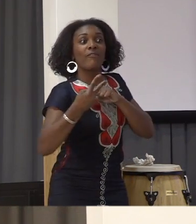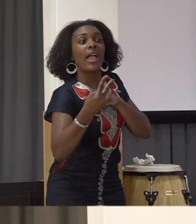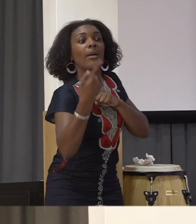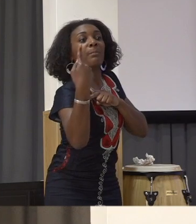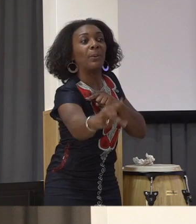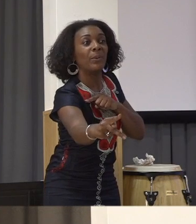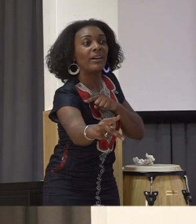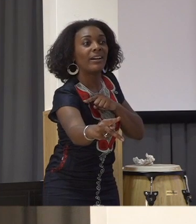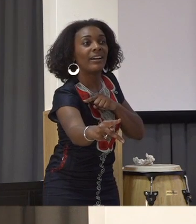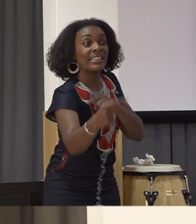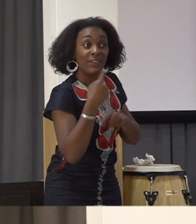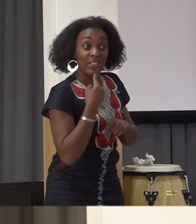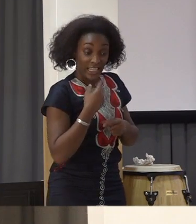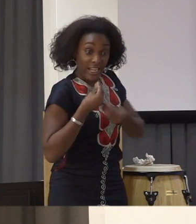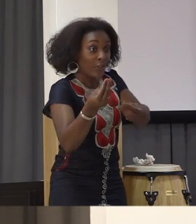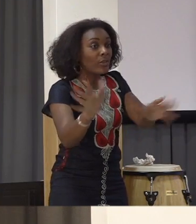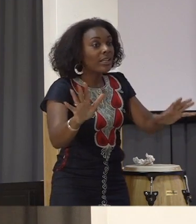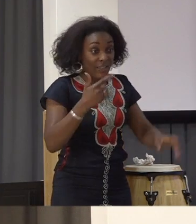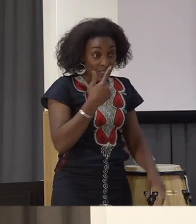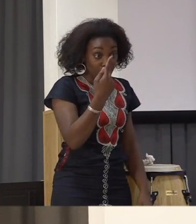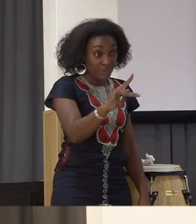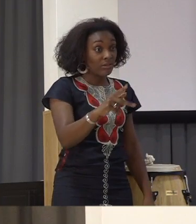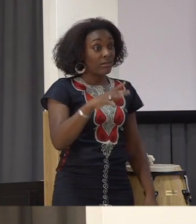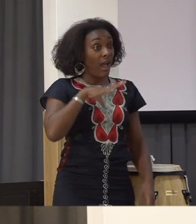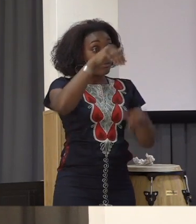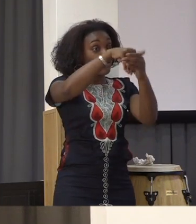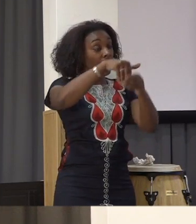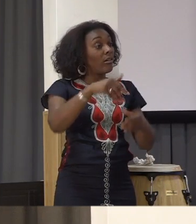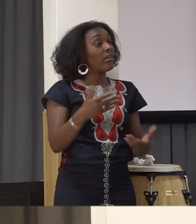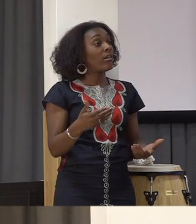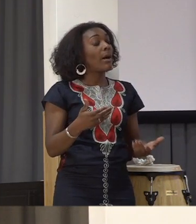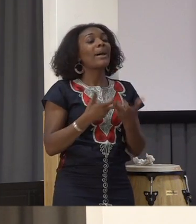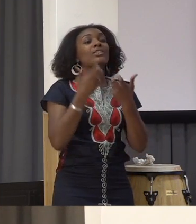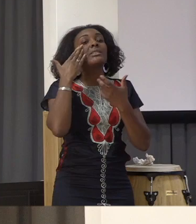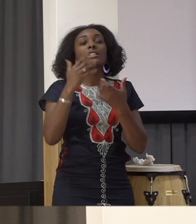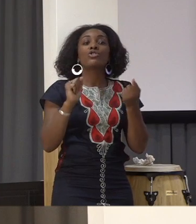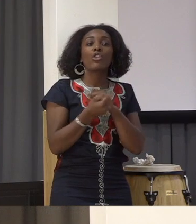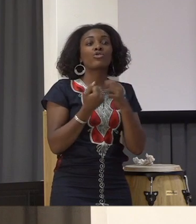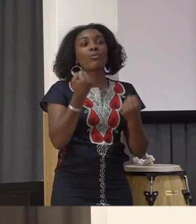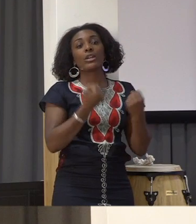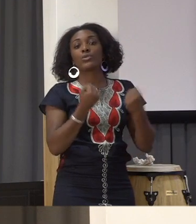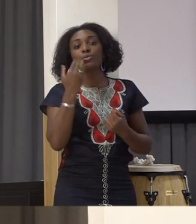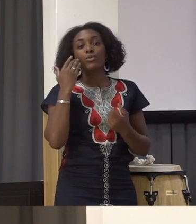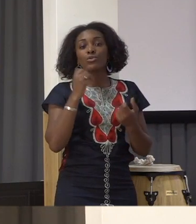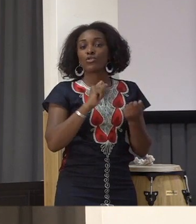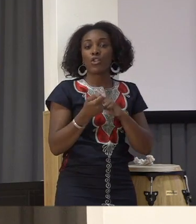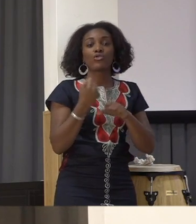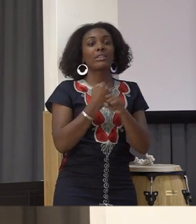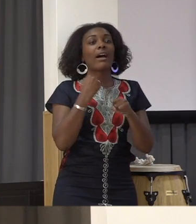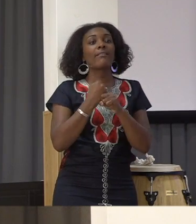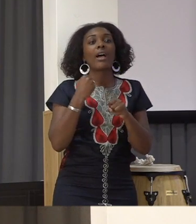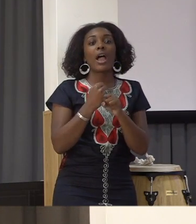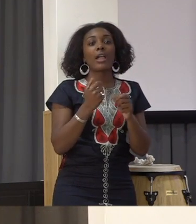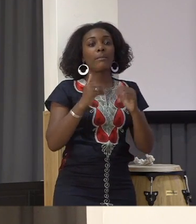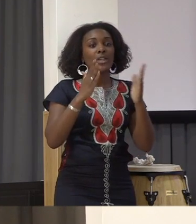tu dis, si je fais ceci, si je fais cela, si je change de voiture, si je déménage, si je change de boulot, je